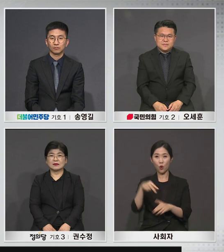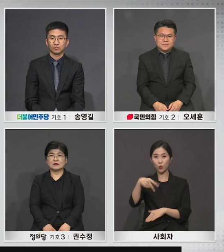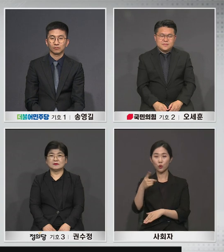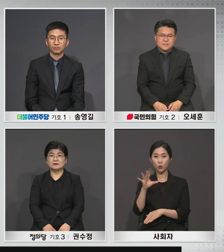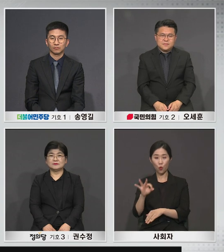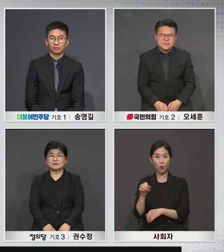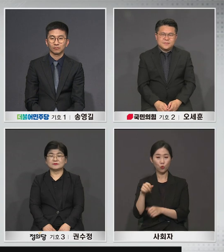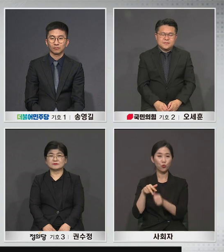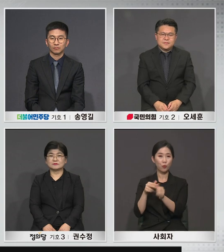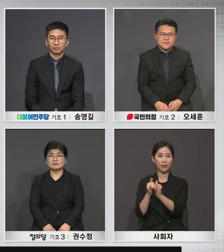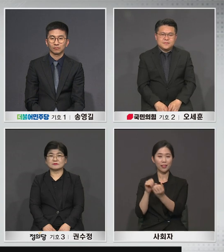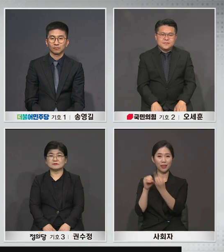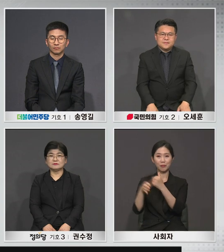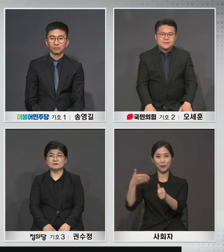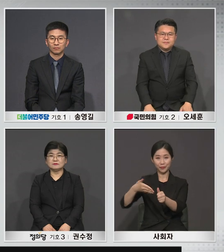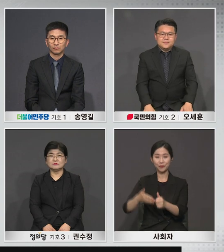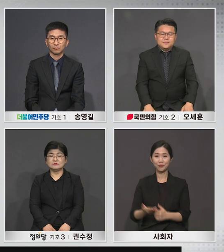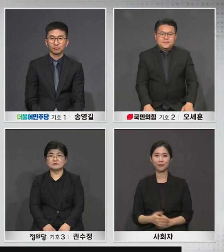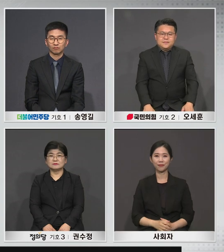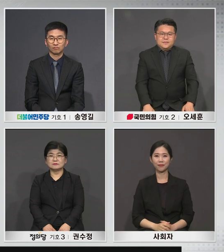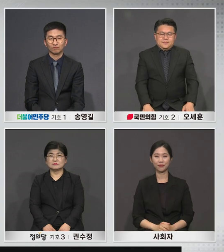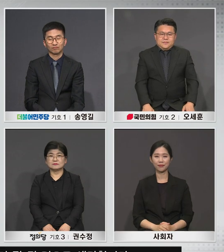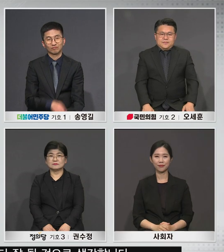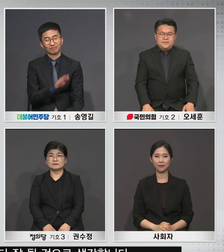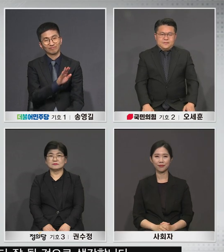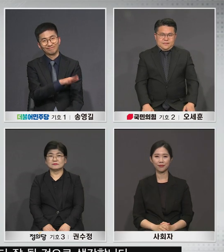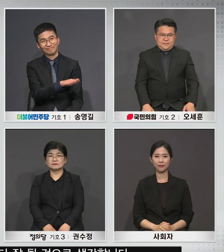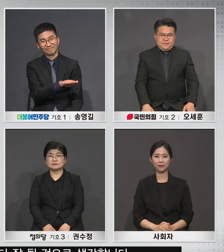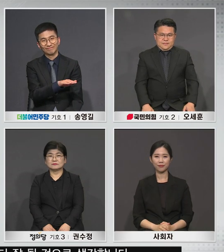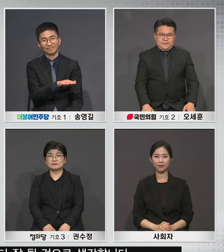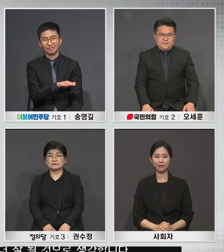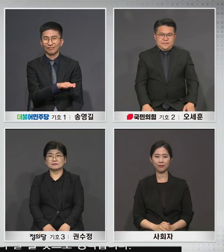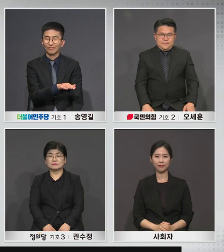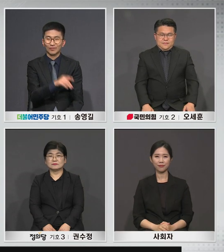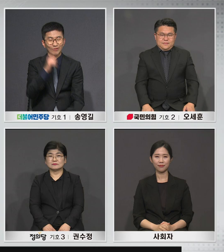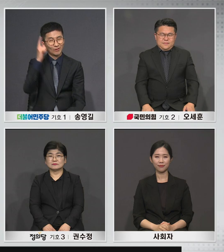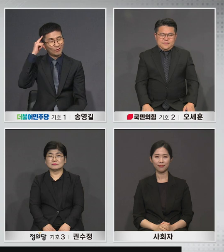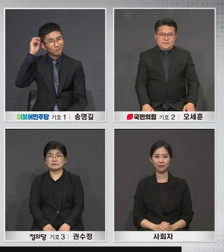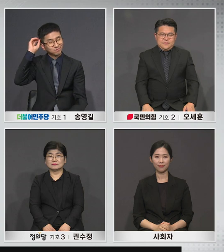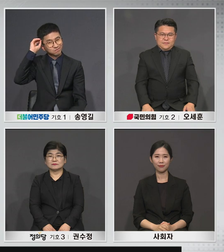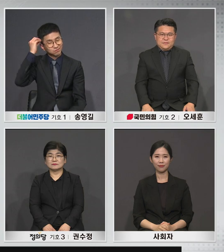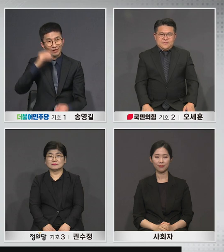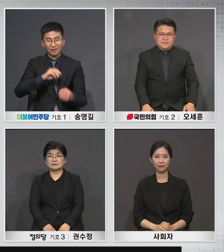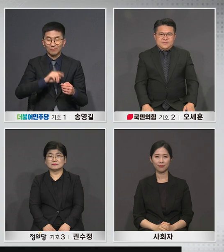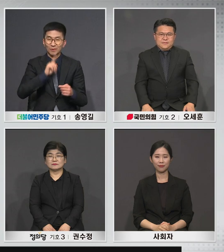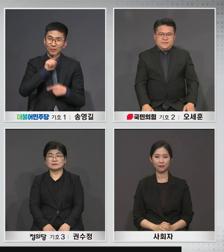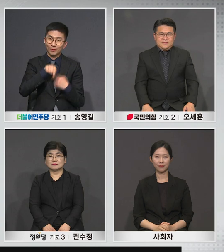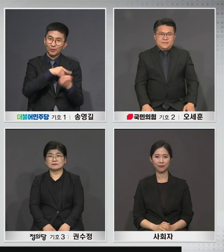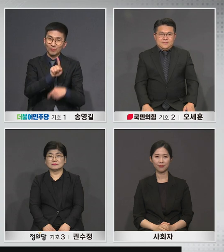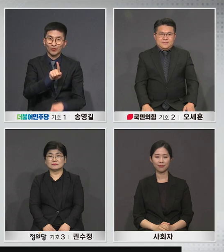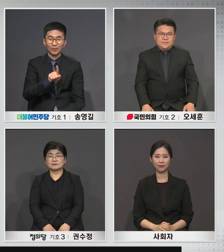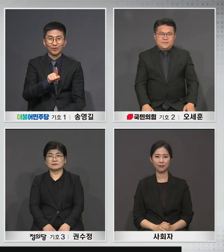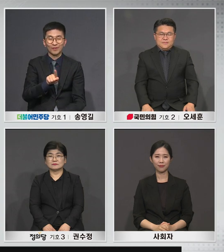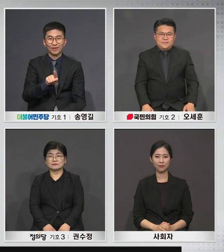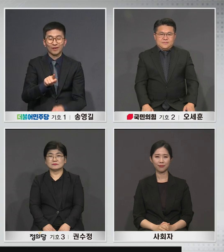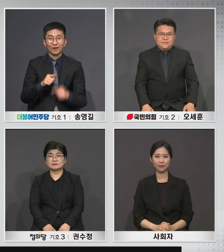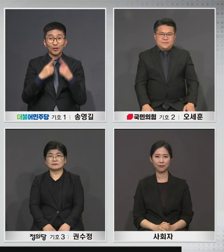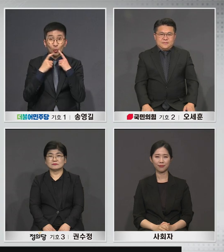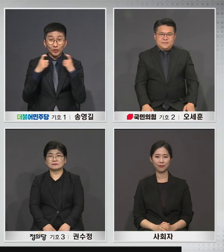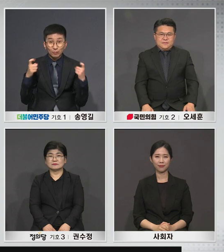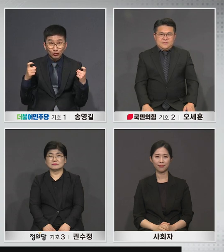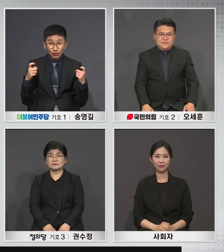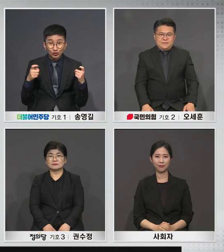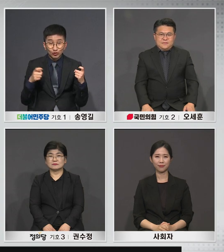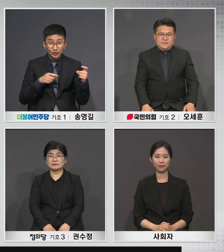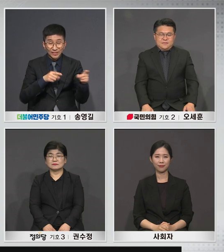그 오세훈 후보님은 약간 좀 이상하게 돌려서 말씀하신 것 같은데 동대문 프라자에 제가 상인들과